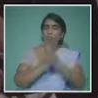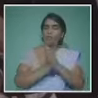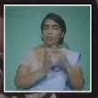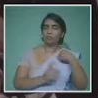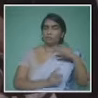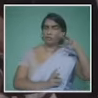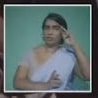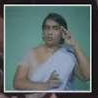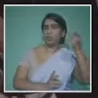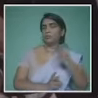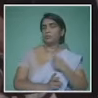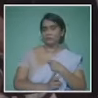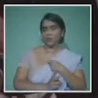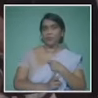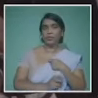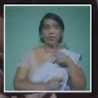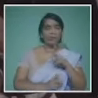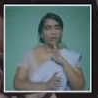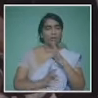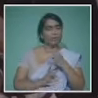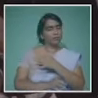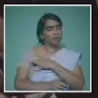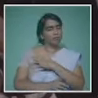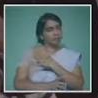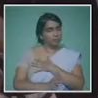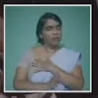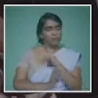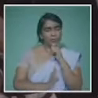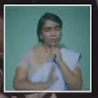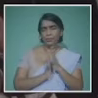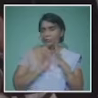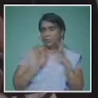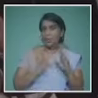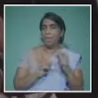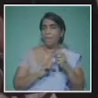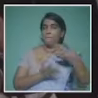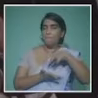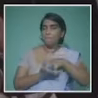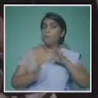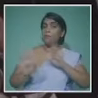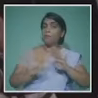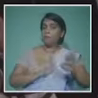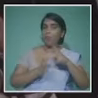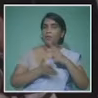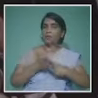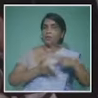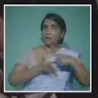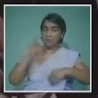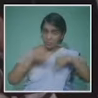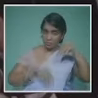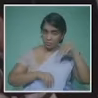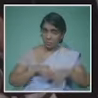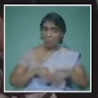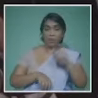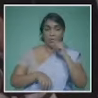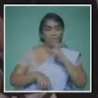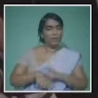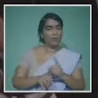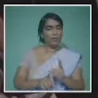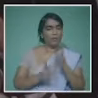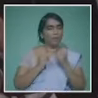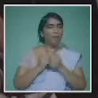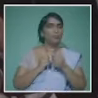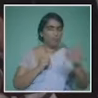ඒගොල්ලෝ කිව්වා දැඩි අදිෂ්ඨානය තියෙනවා පළාත් පාලන ආයතන මැතිවරණ නිසි කලට